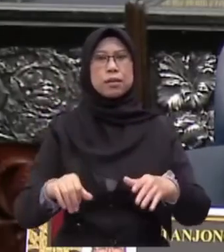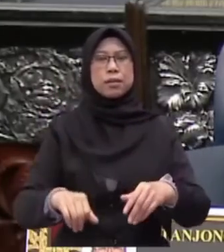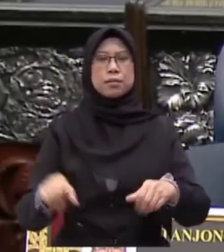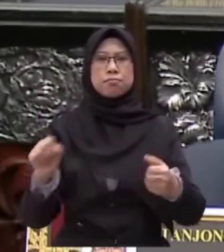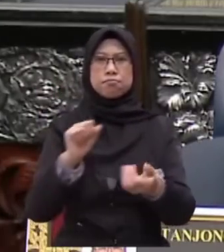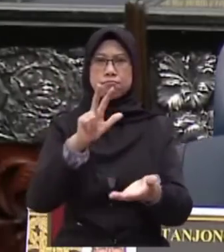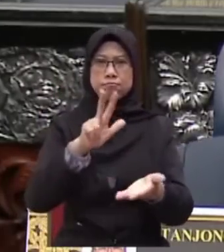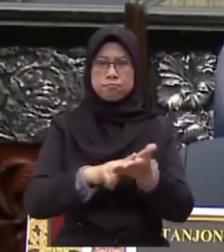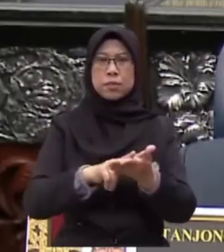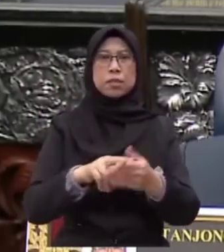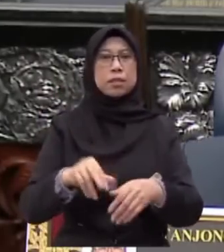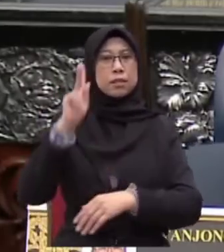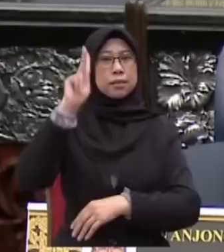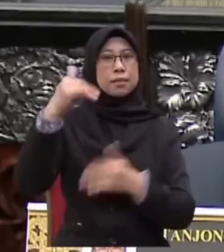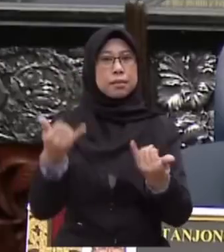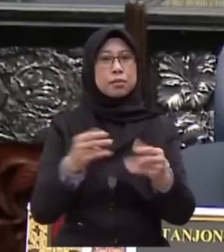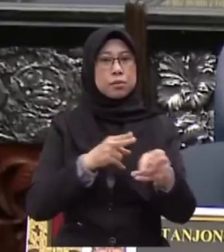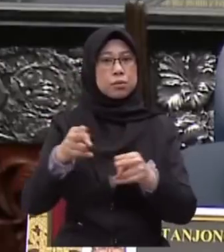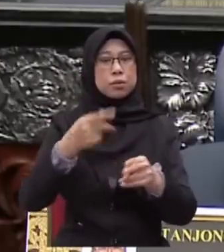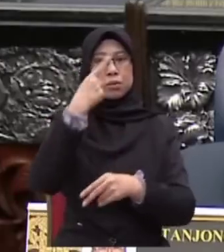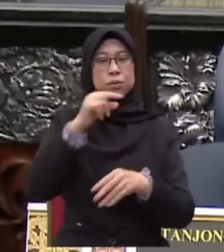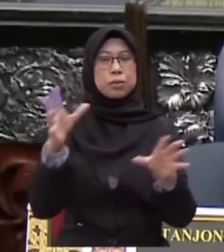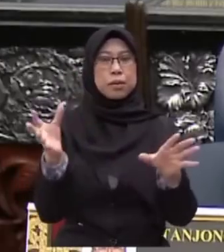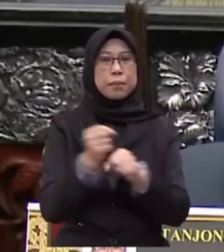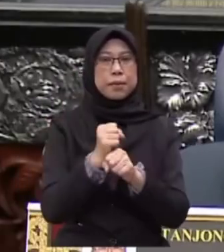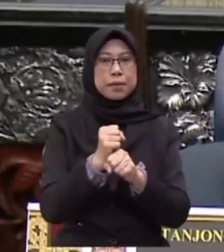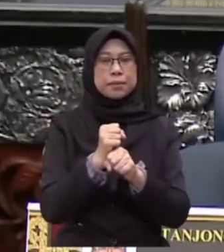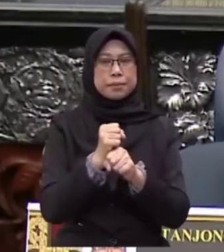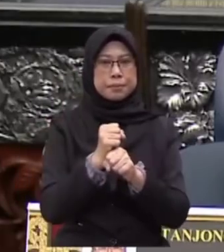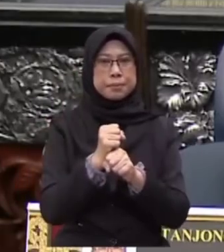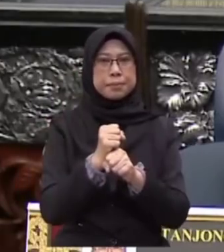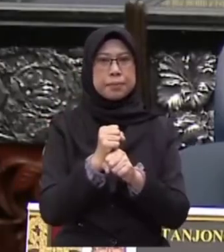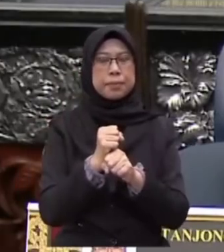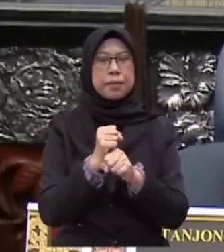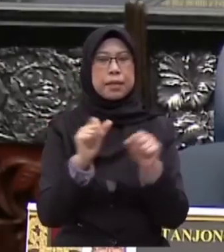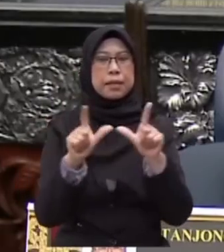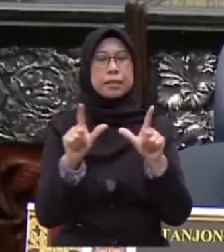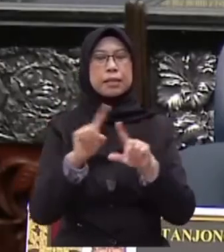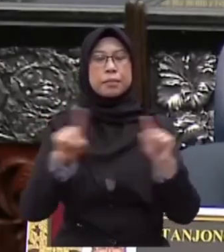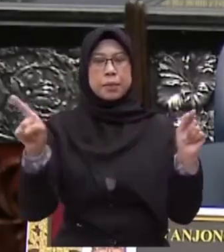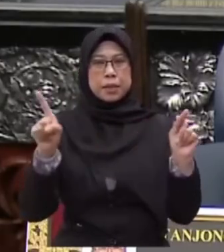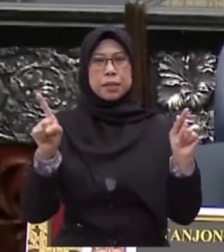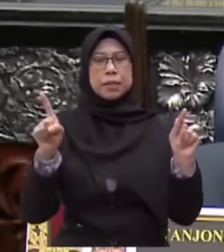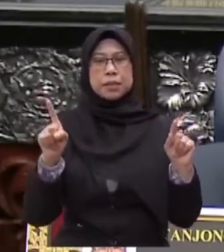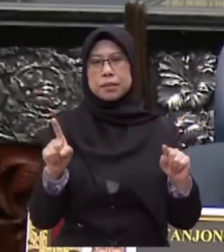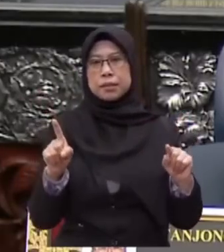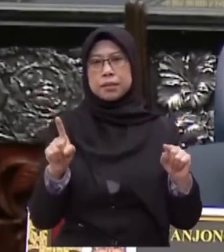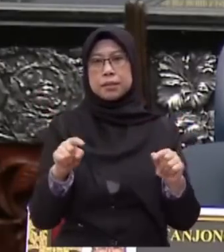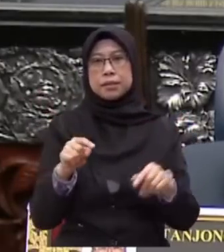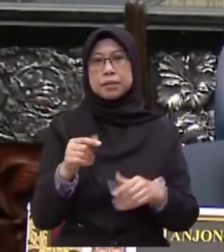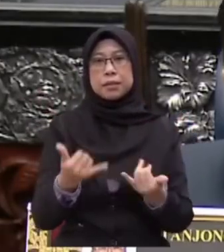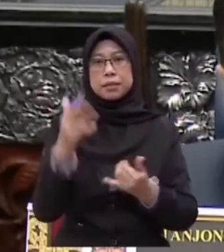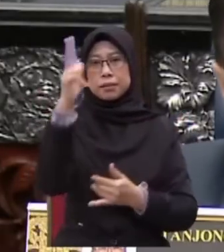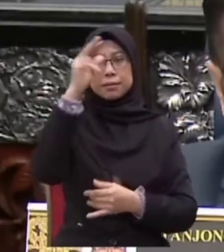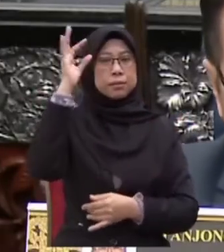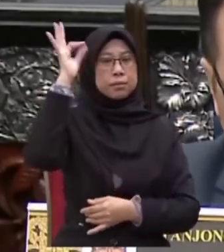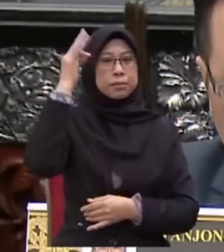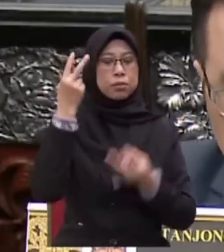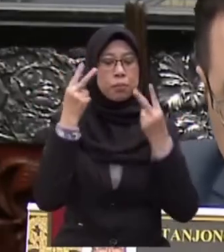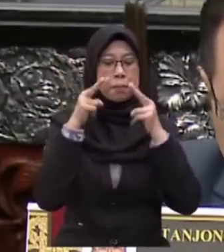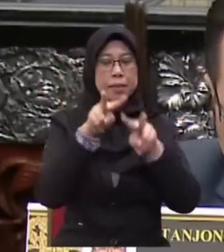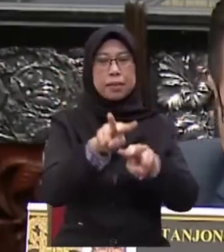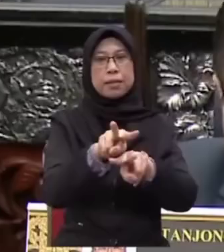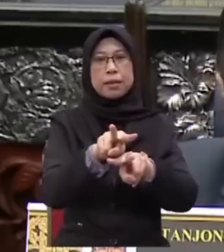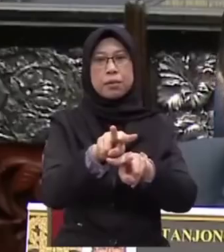Saya difahamkan Kelantan dalam usaha nak dapatkan semula, tetapi kita di peringkat kerajaan persekutuan tentulah kita akan pantau untuk